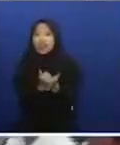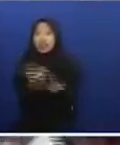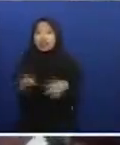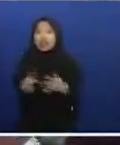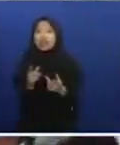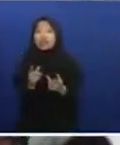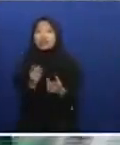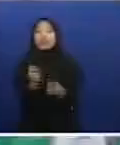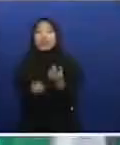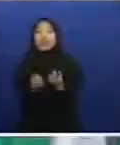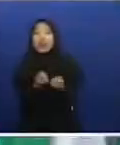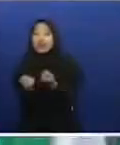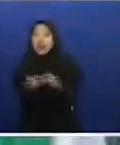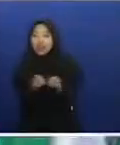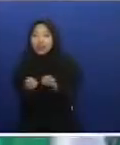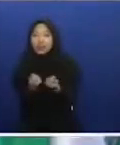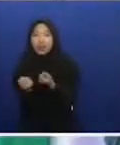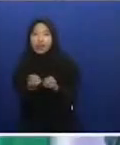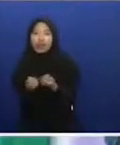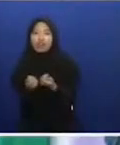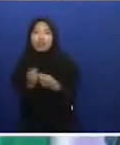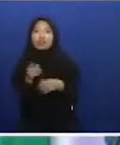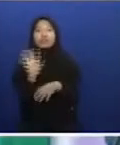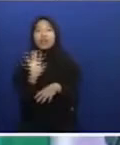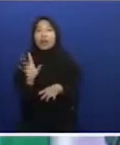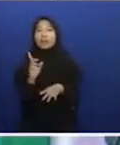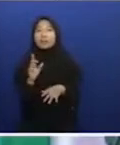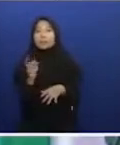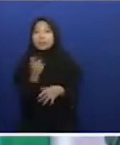konglomerat. Enggak, saya fight sendiri.